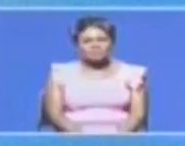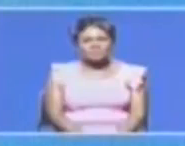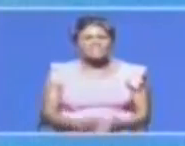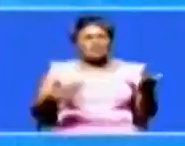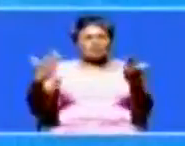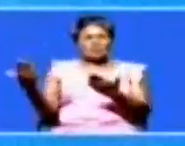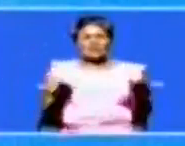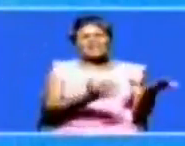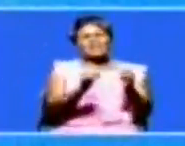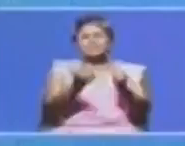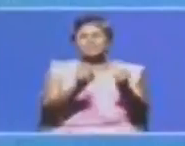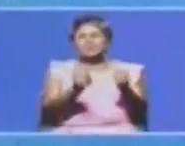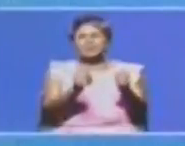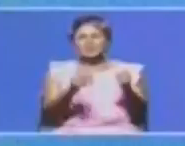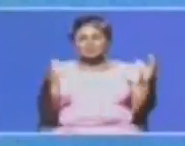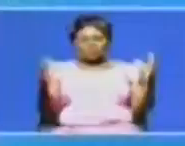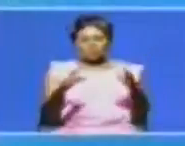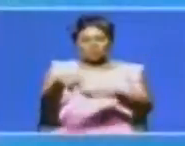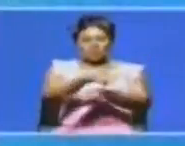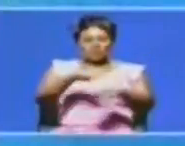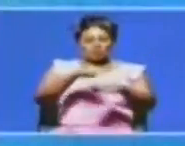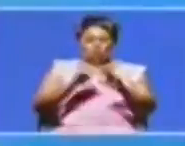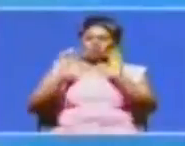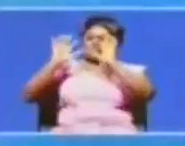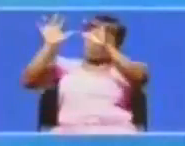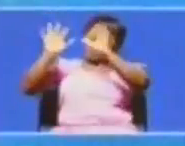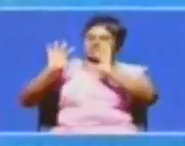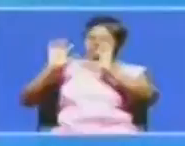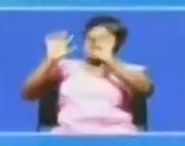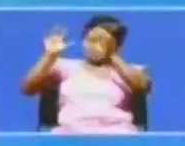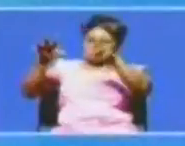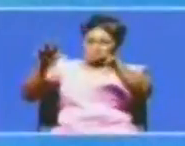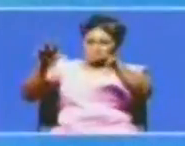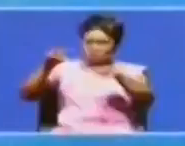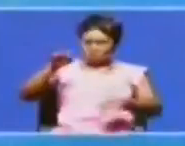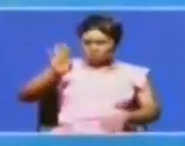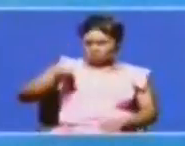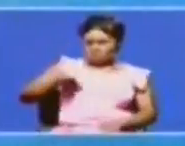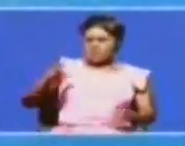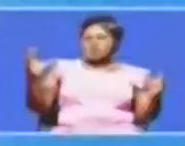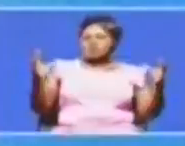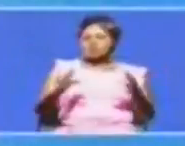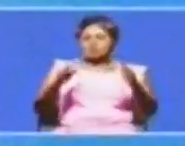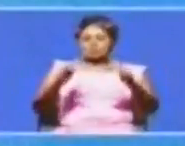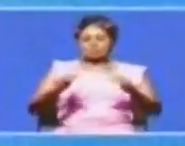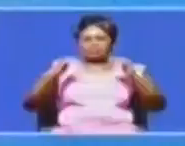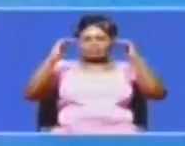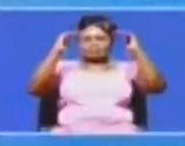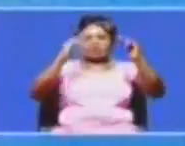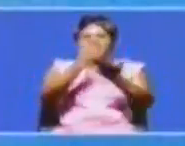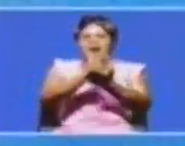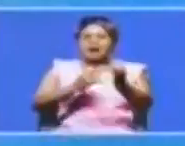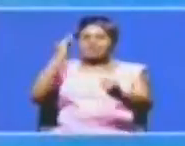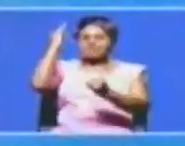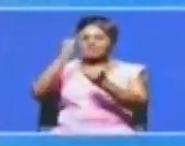Karibu tuingie viwanjani. Timu ya taifa ya mpira wa voliboli almaarufu kama Malkia Strikers ilijikatia tiketi ya nusu finali